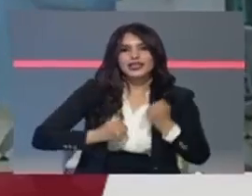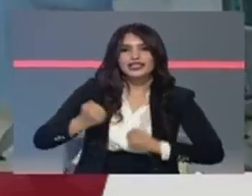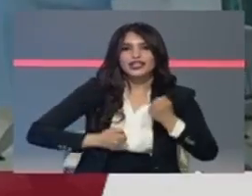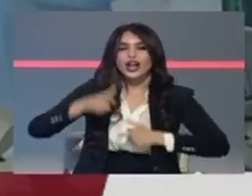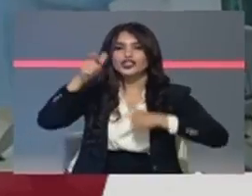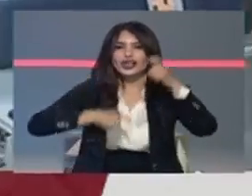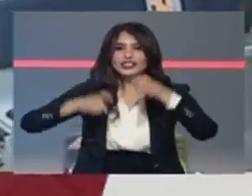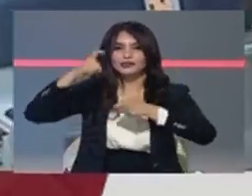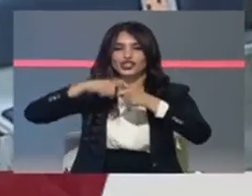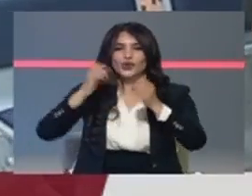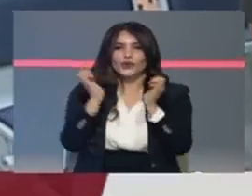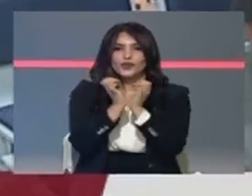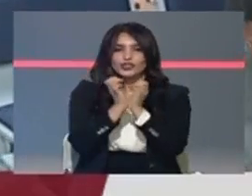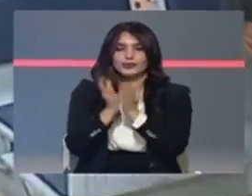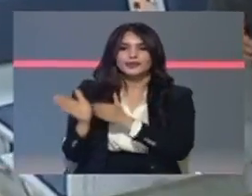للمضمونين الاجتماعيين.